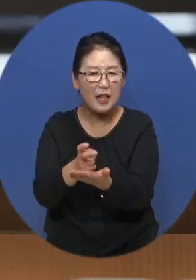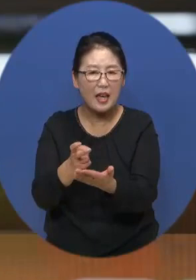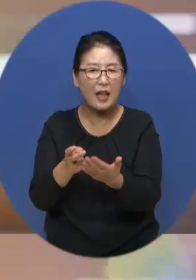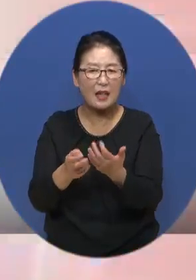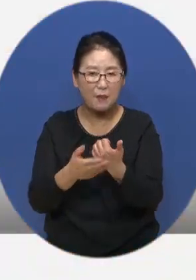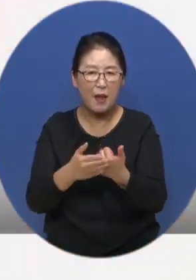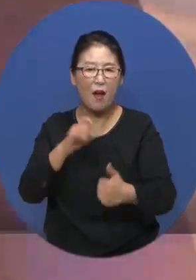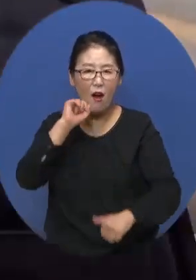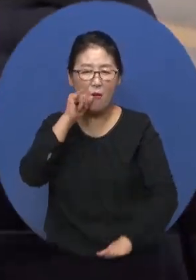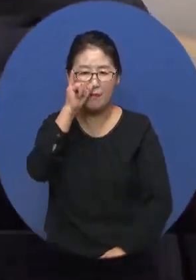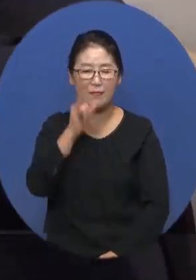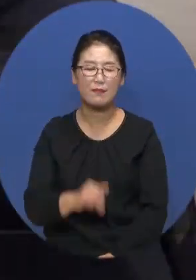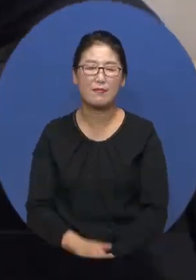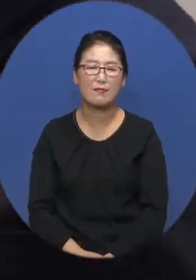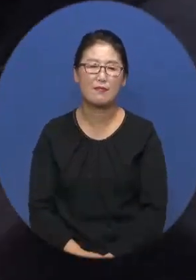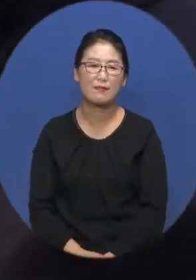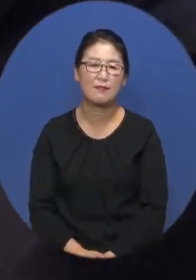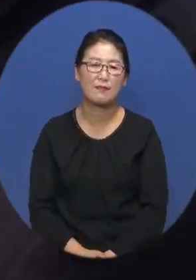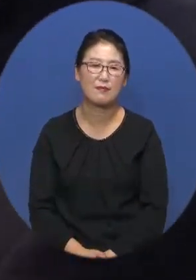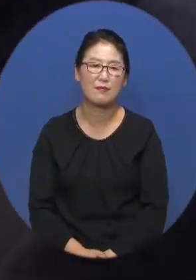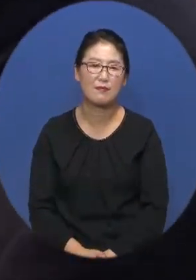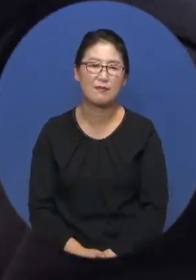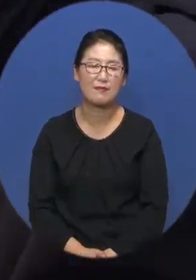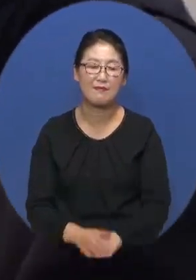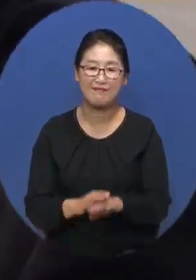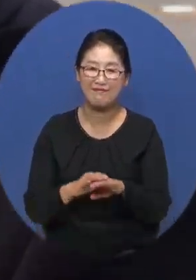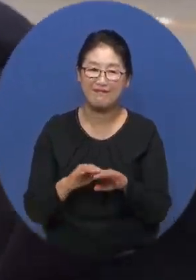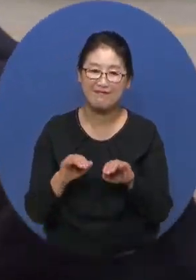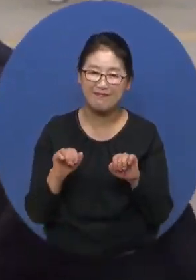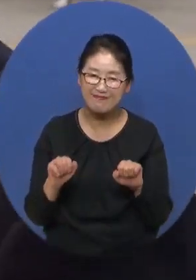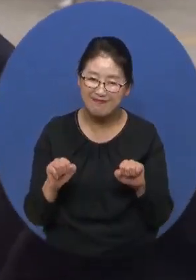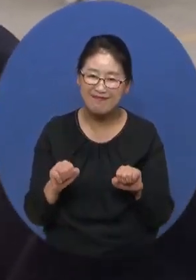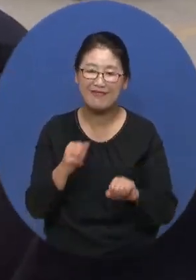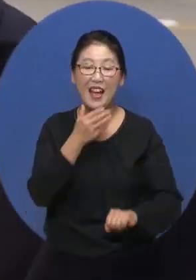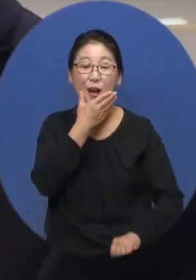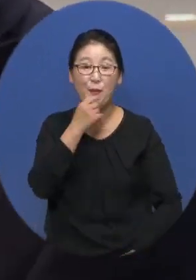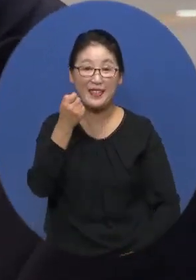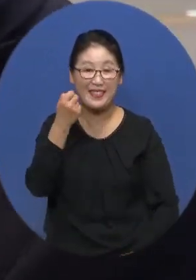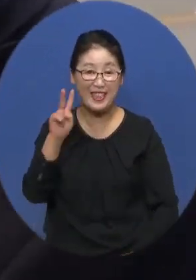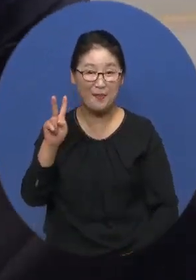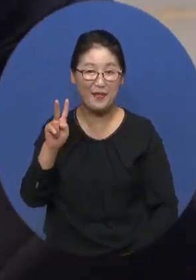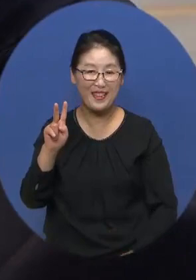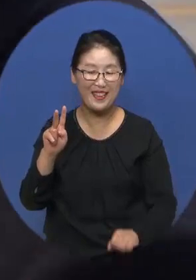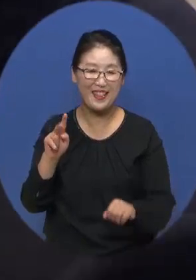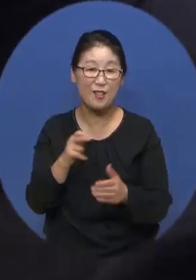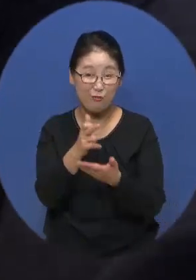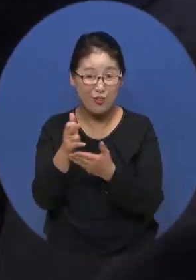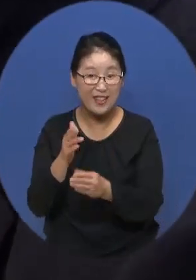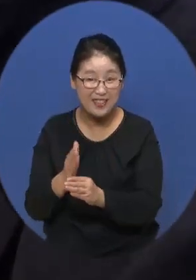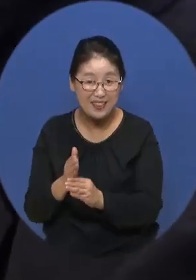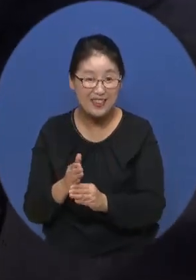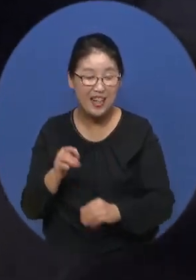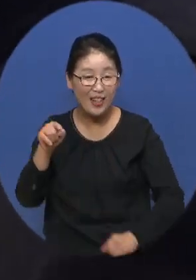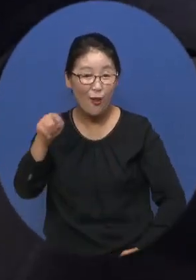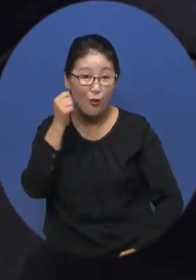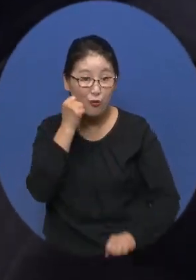있습니다. 안녕하세요, 아버님. 국기 TV에서 나왔는데요. 쿠키